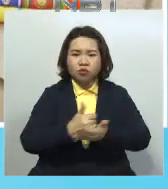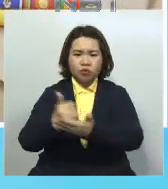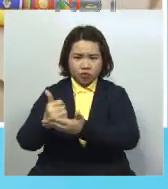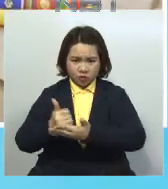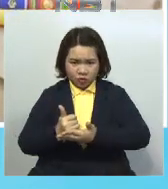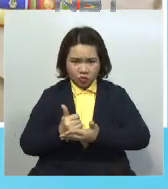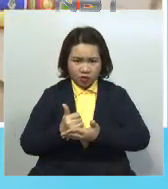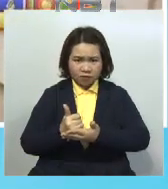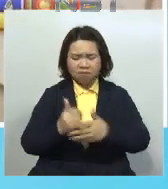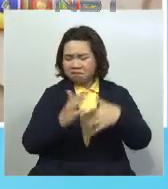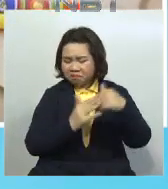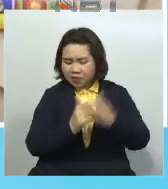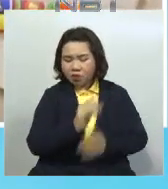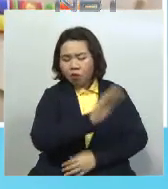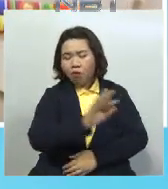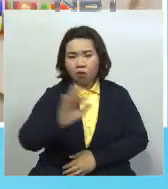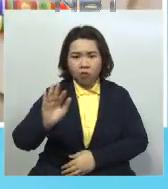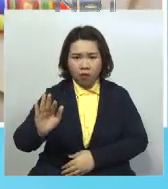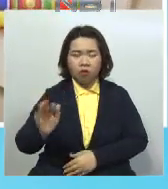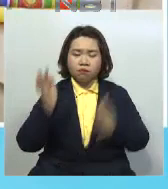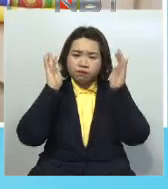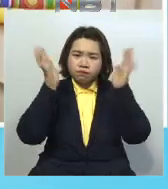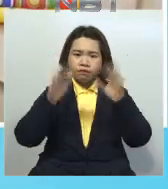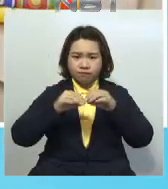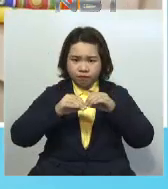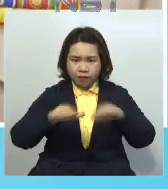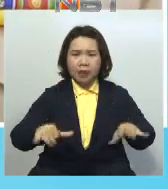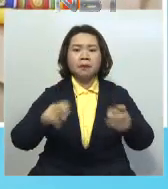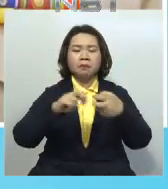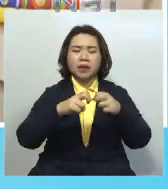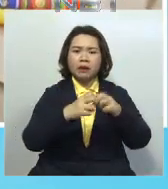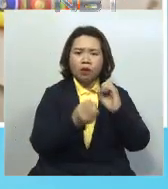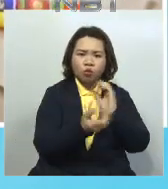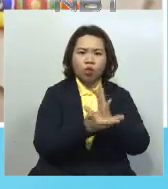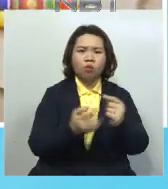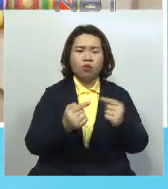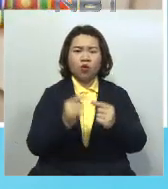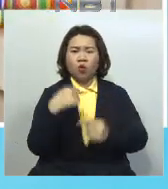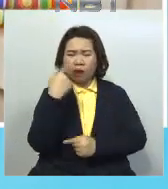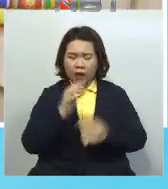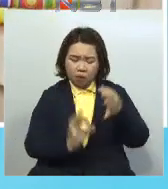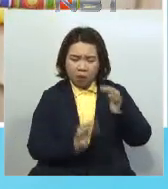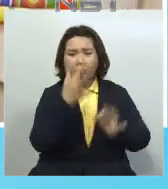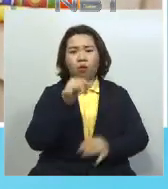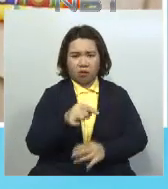ช่วยกันคุณละไม้คุณละมือแล้วก็ช่วยกันประชาสัมพันธ์ถึงพิษภัยโทษของการที่การเกิดไฟ